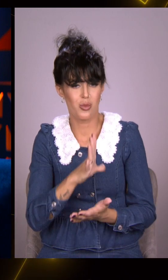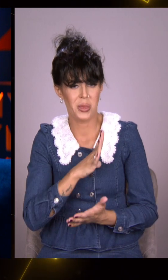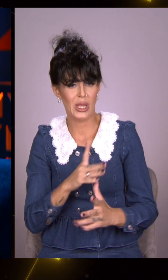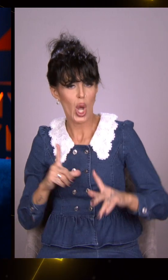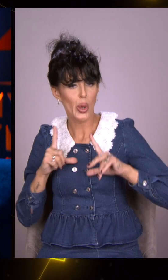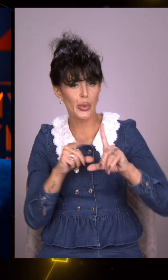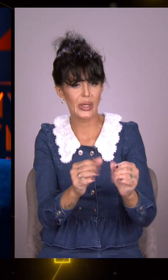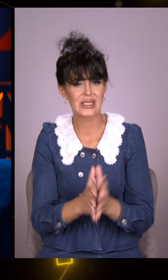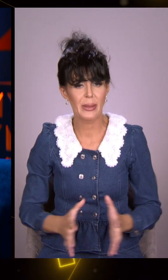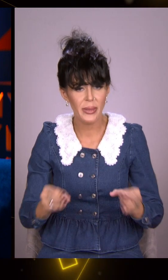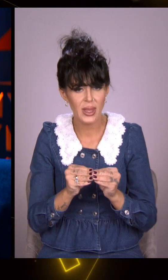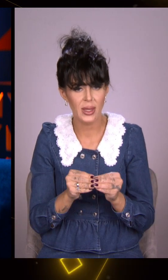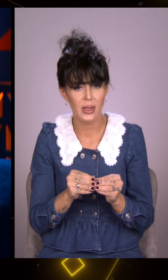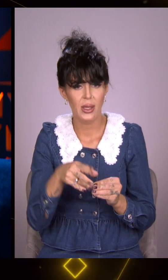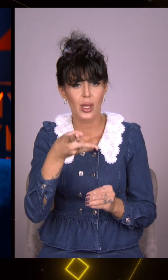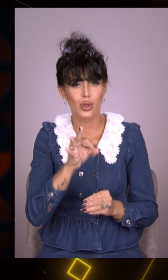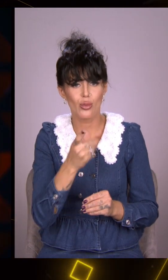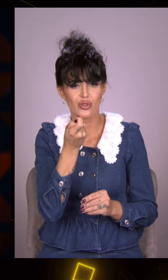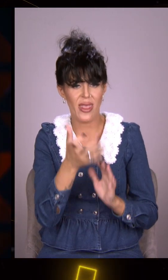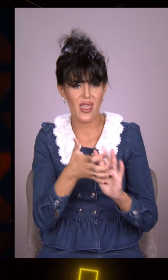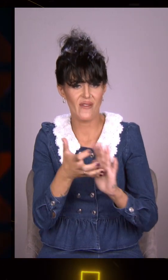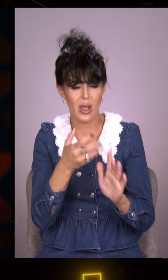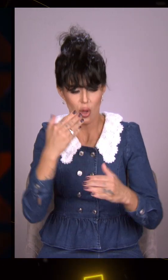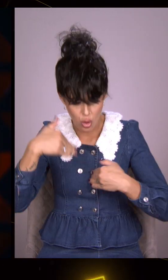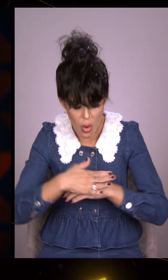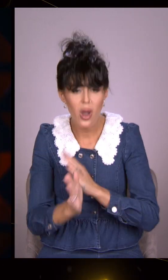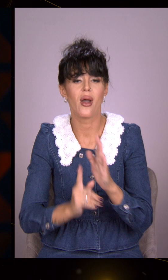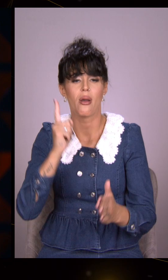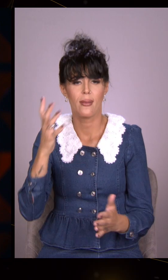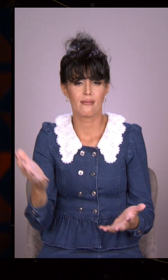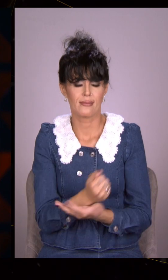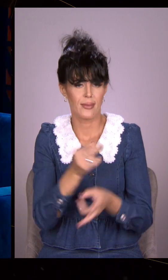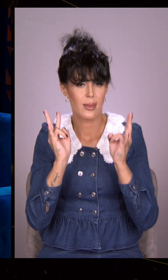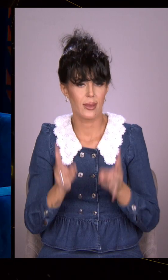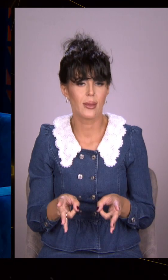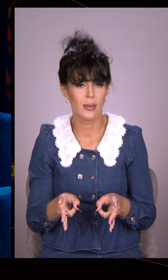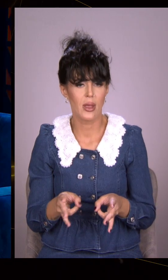не хватило їм пережити ніч. Яка була ваша остання розмова з ними?